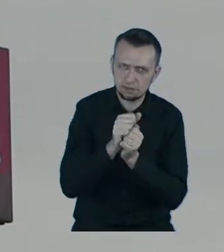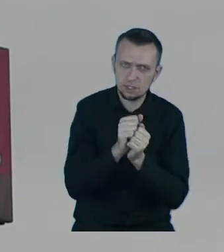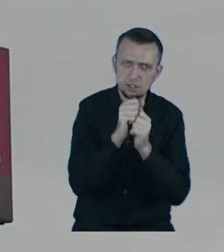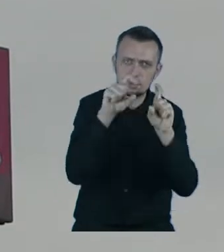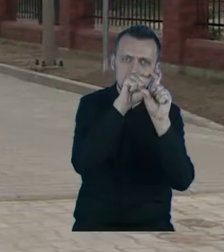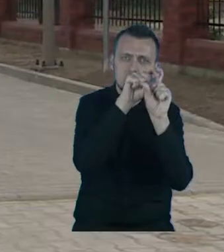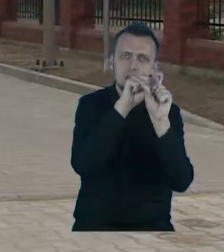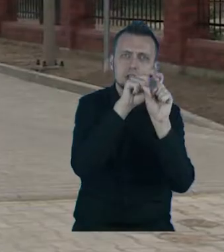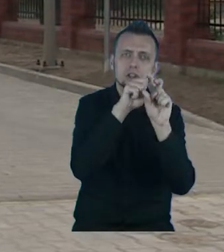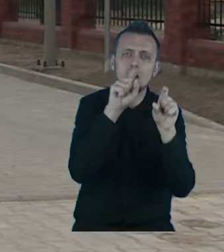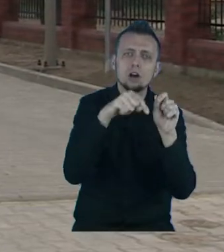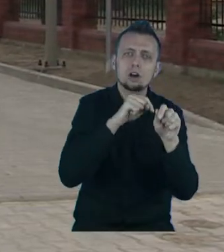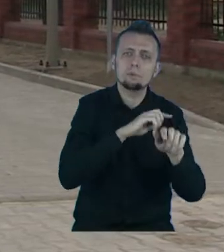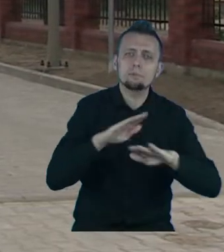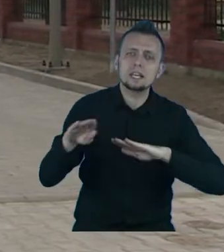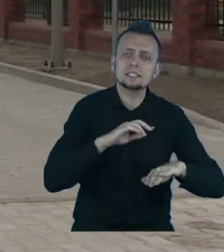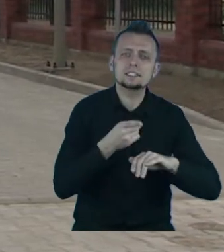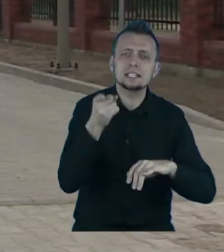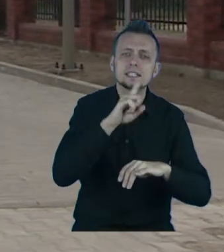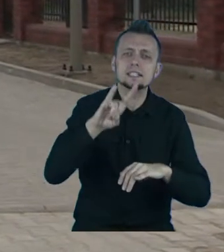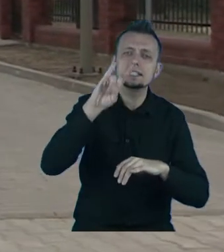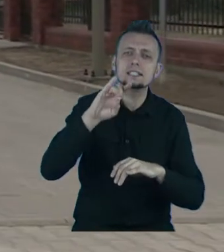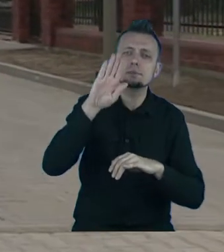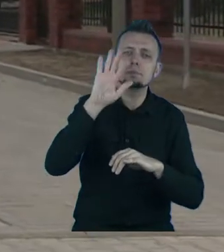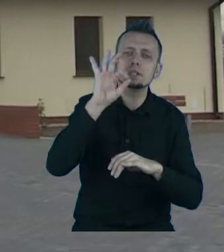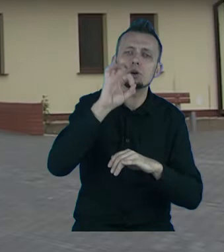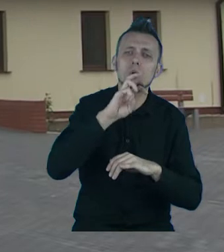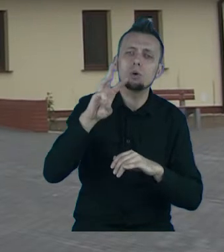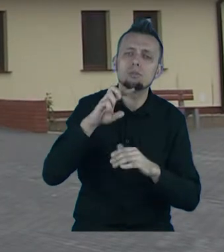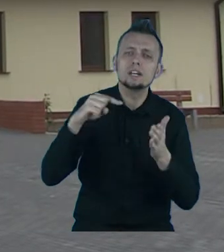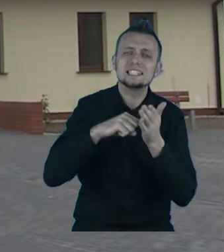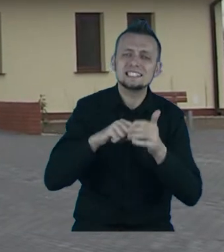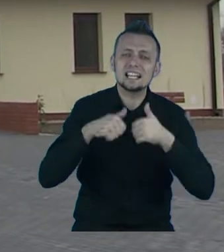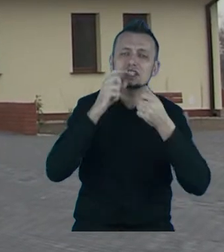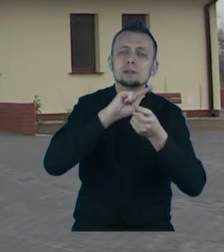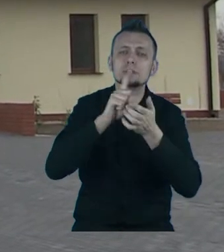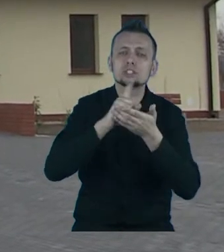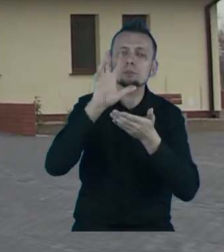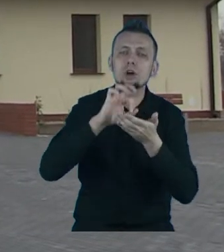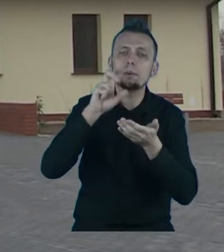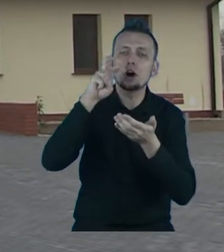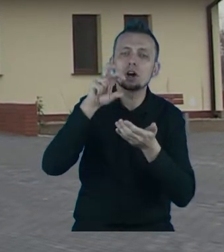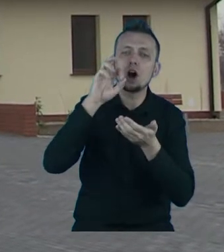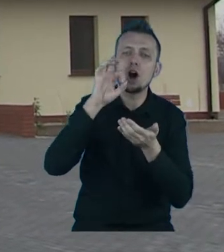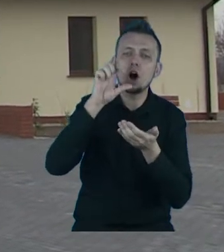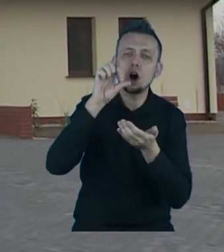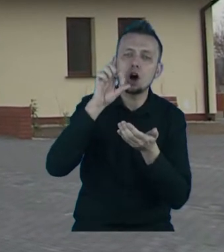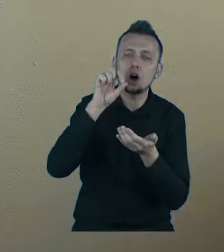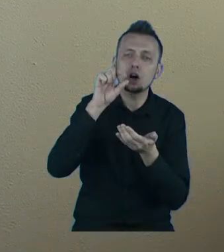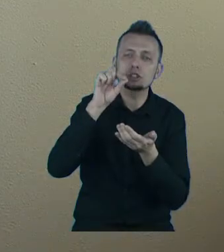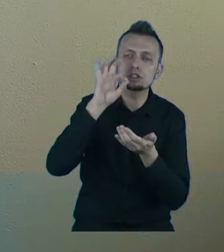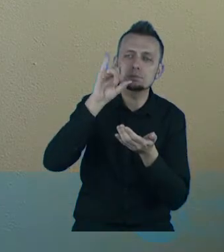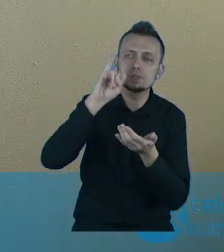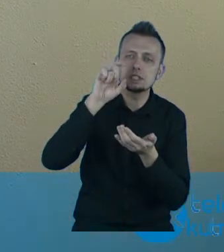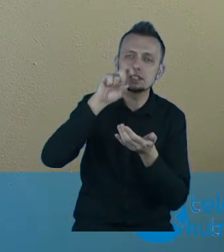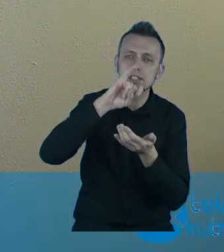znacznie ułatwi funkcjonowanie hospicjum stacjonarnego wybudowanego przez Stowarzyszenie Hospicjum Kutnowskie przy ulicy Jastrzębiej. W